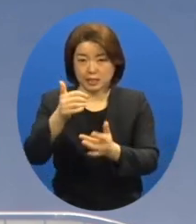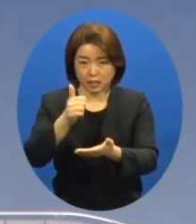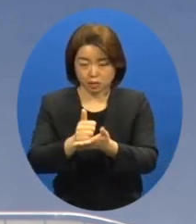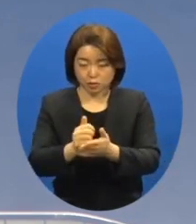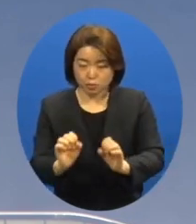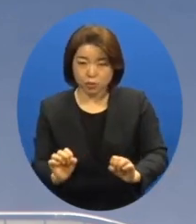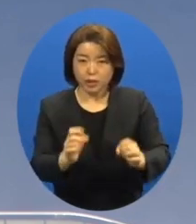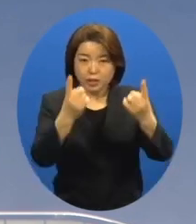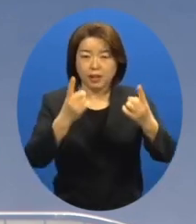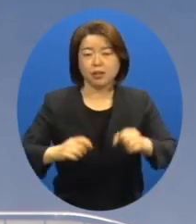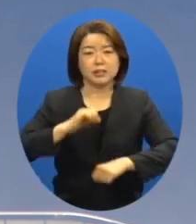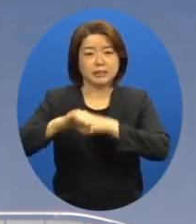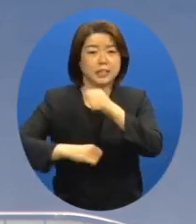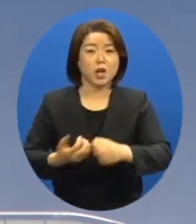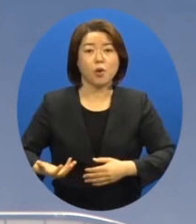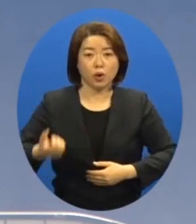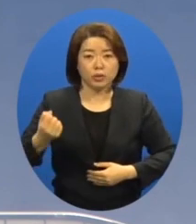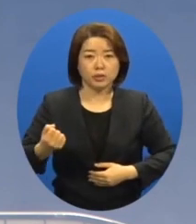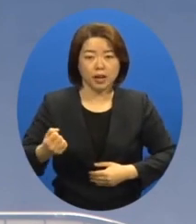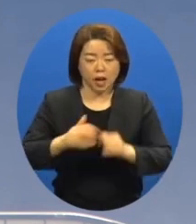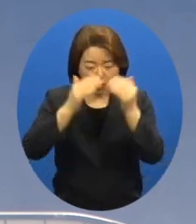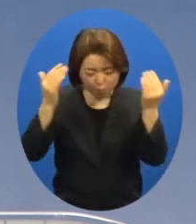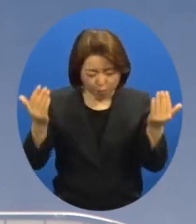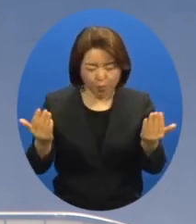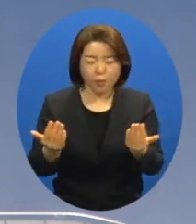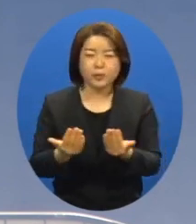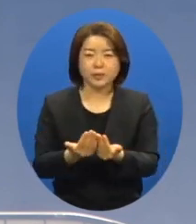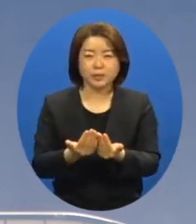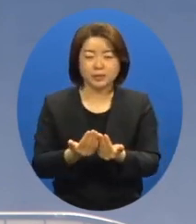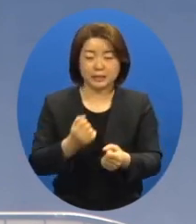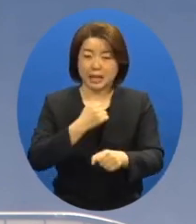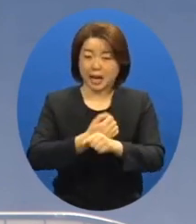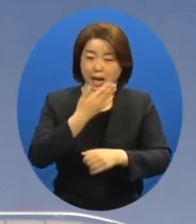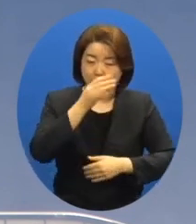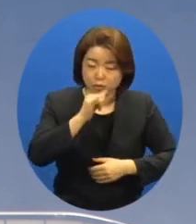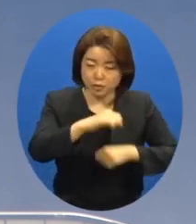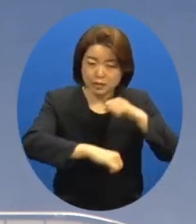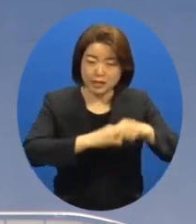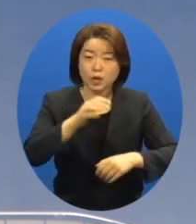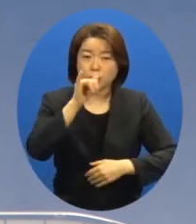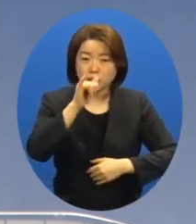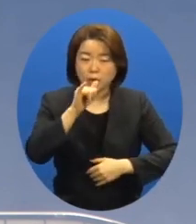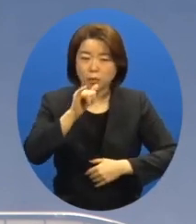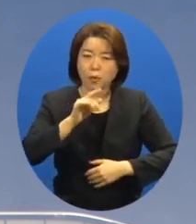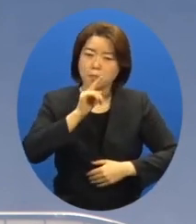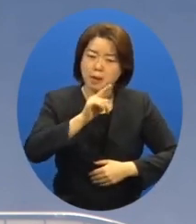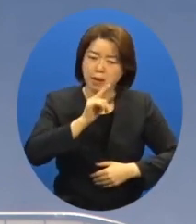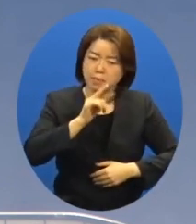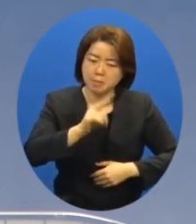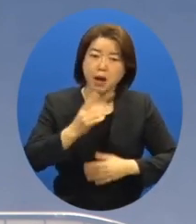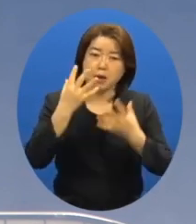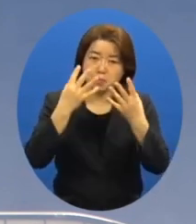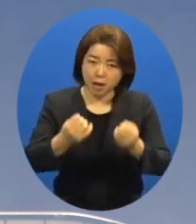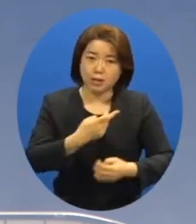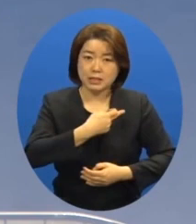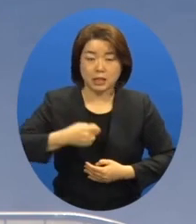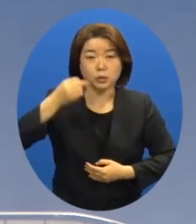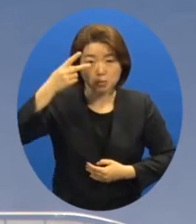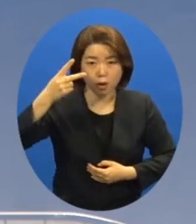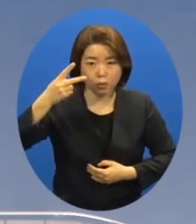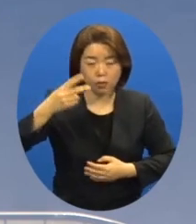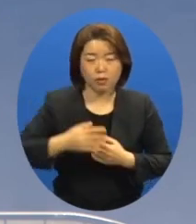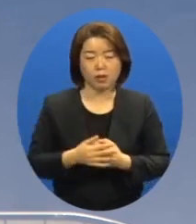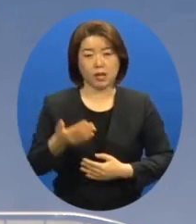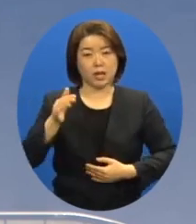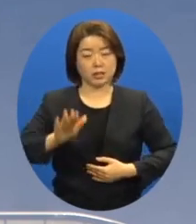인하여 자유를 얻었다고, 모든 것을 할 수 있는 자유가 있다고 주장했던 사도 바울이